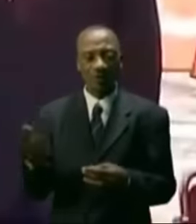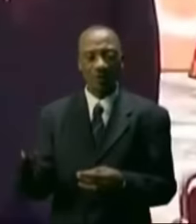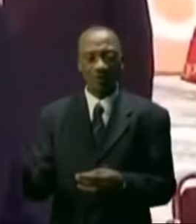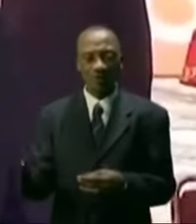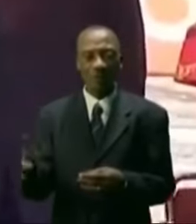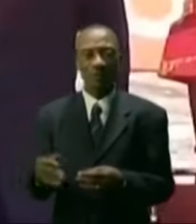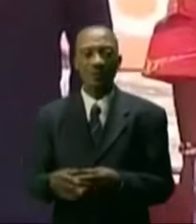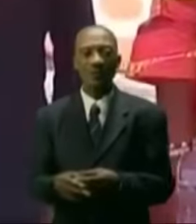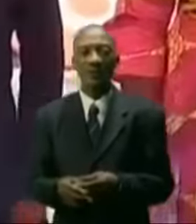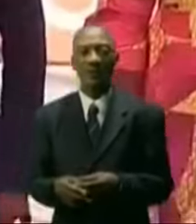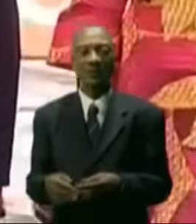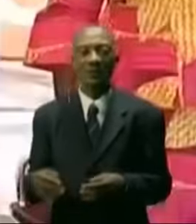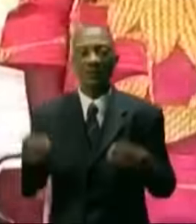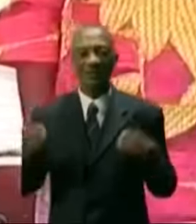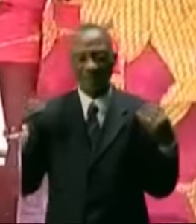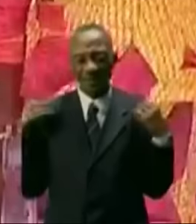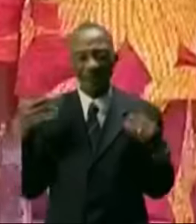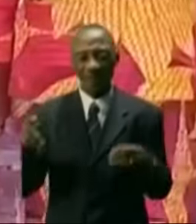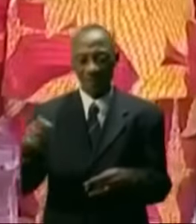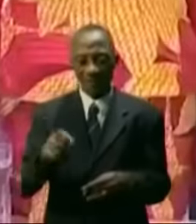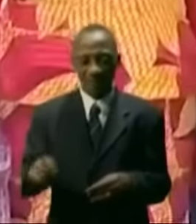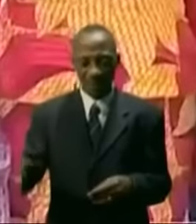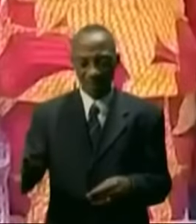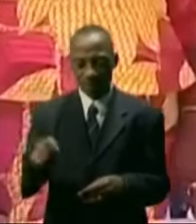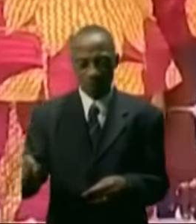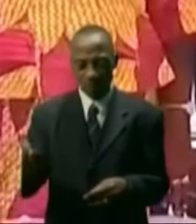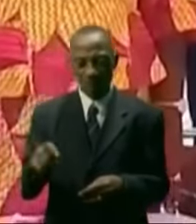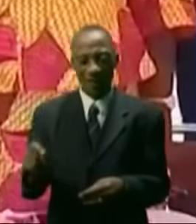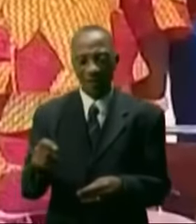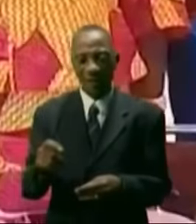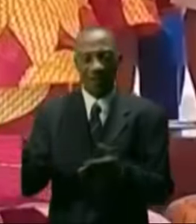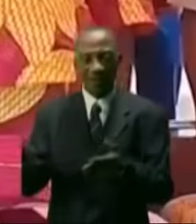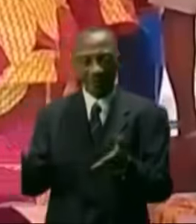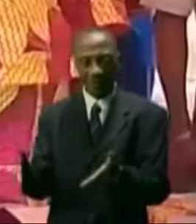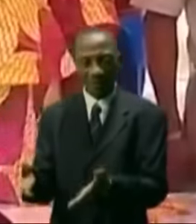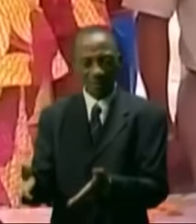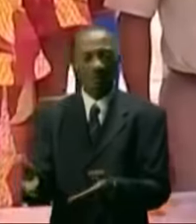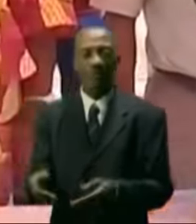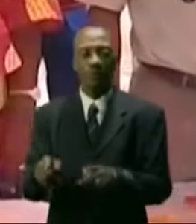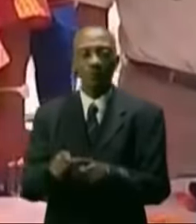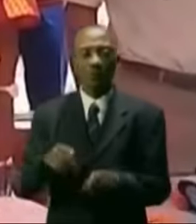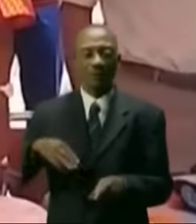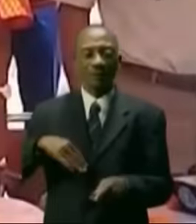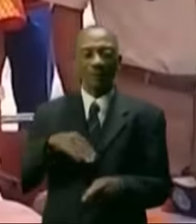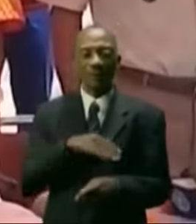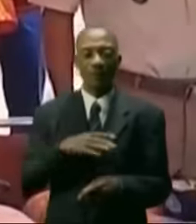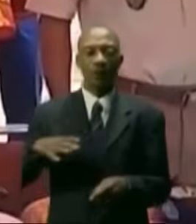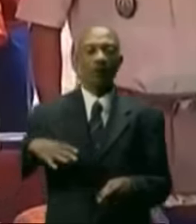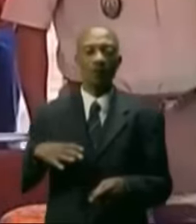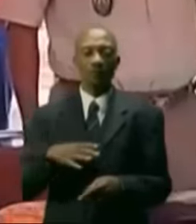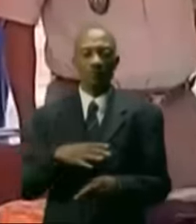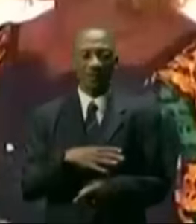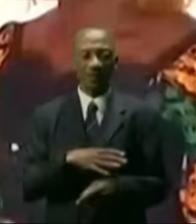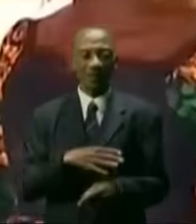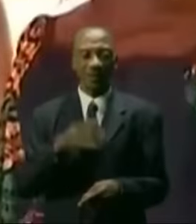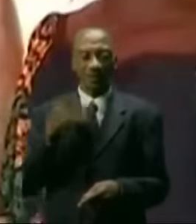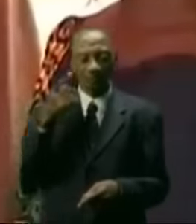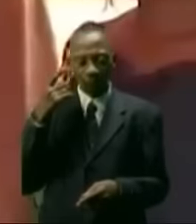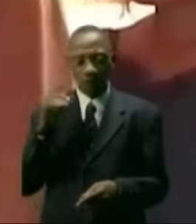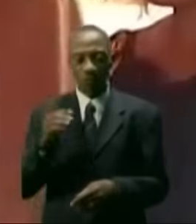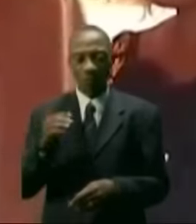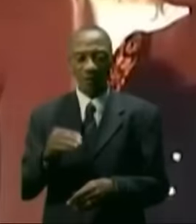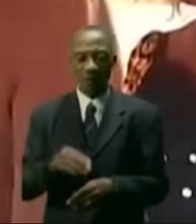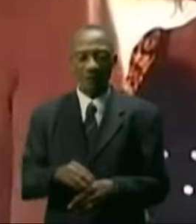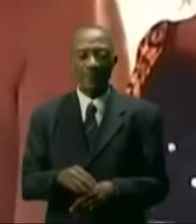de l'administrateur du territoire assistant de Madimba, des membres du comité de sécurité de Mbanzangungu, du personnel